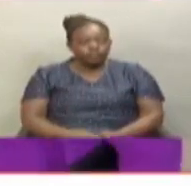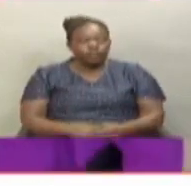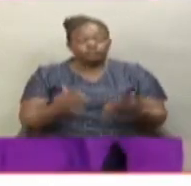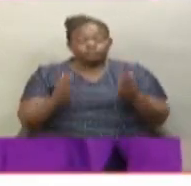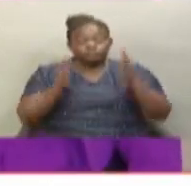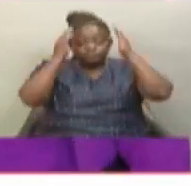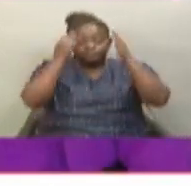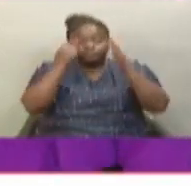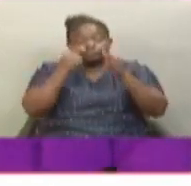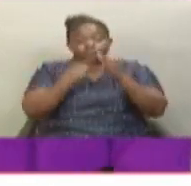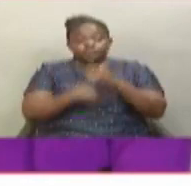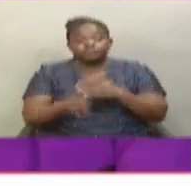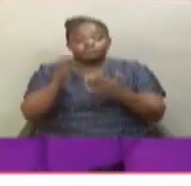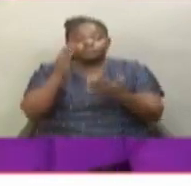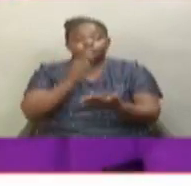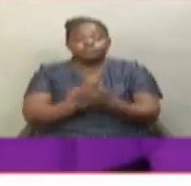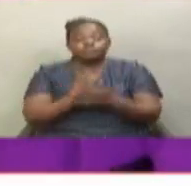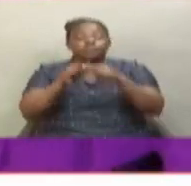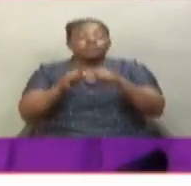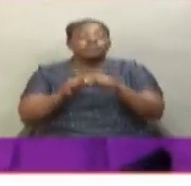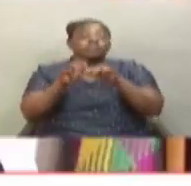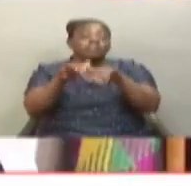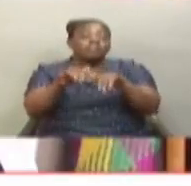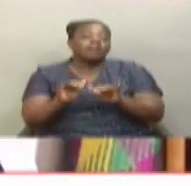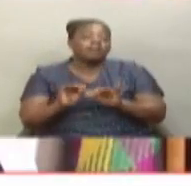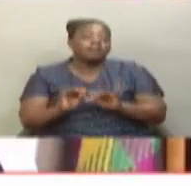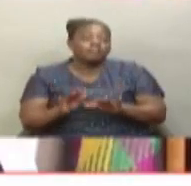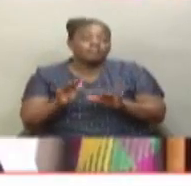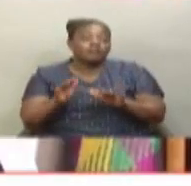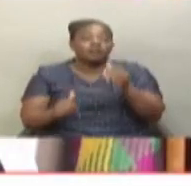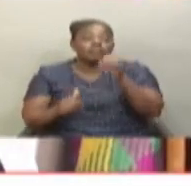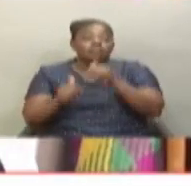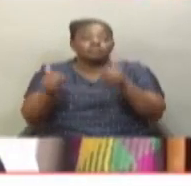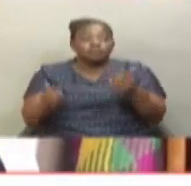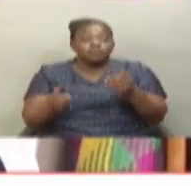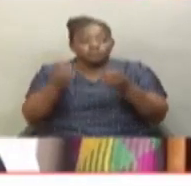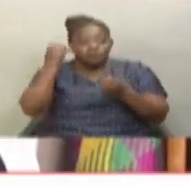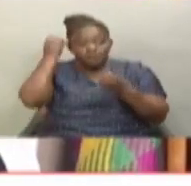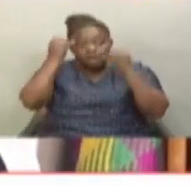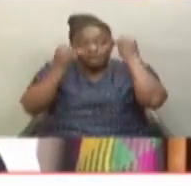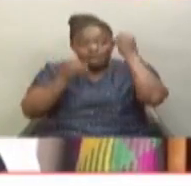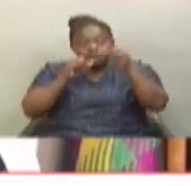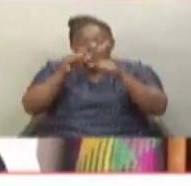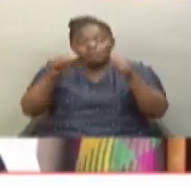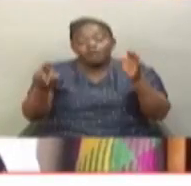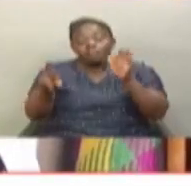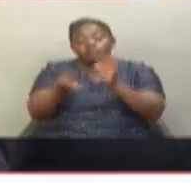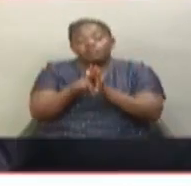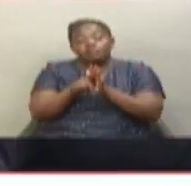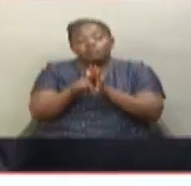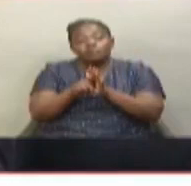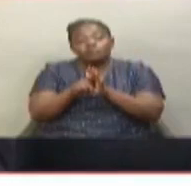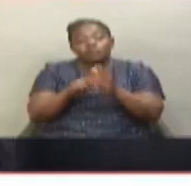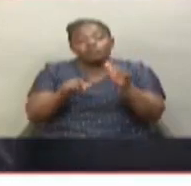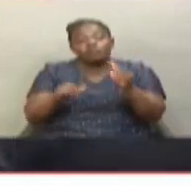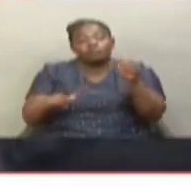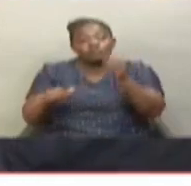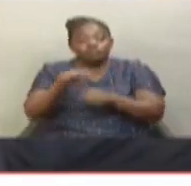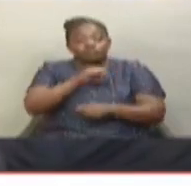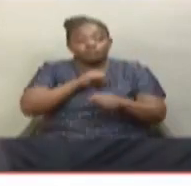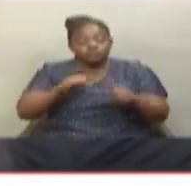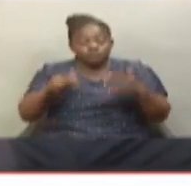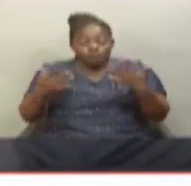Sabalabirizi ategeeza nti wakwetaba mu lutuula lwa Paalamenti bwe banaaba kubaganya ebirowoozo ku bbago ly'etteeka eriwakanya